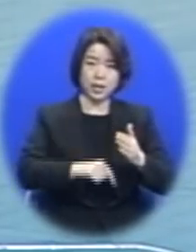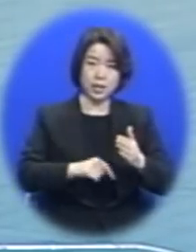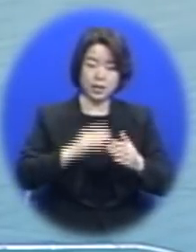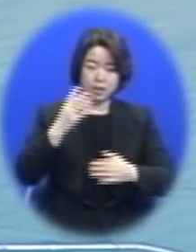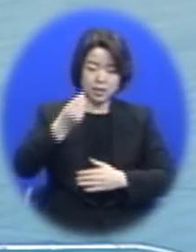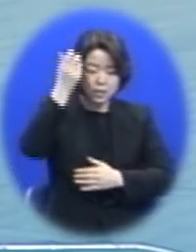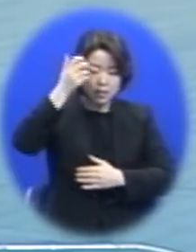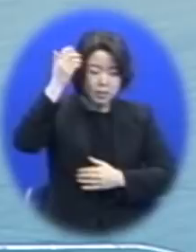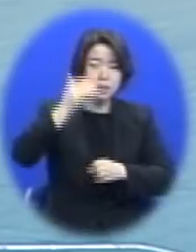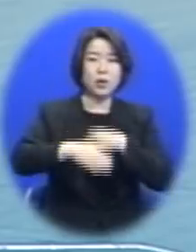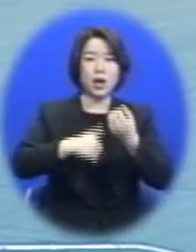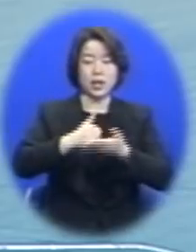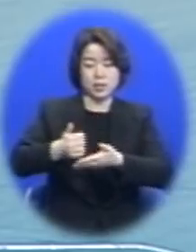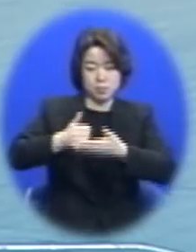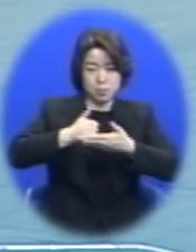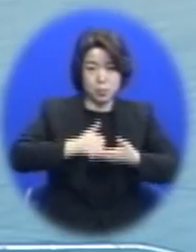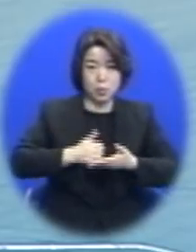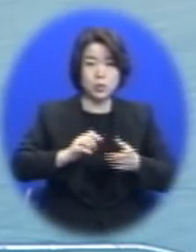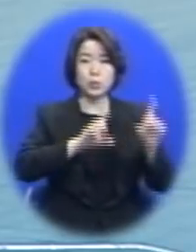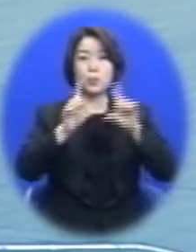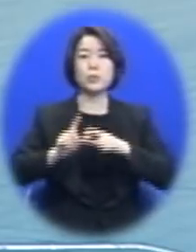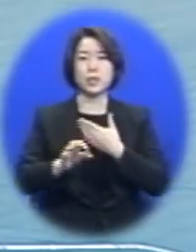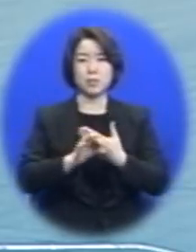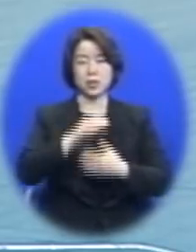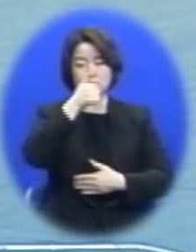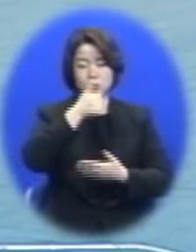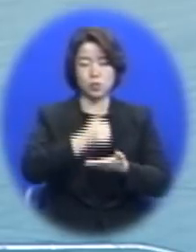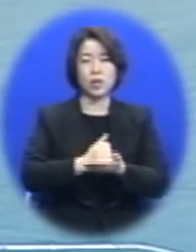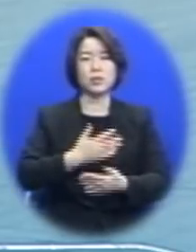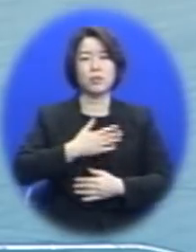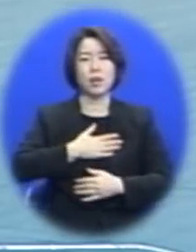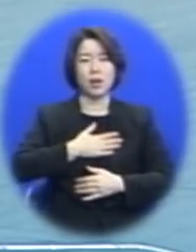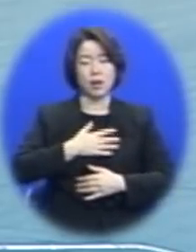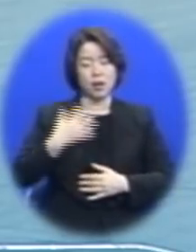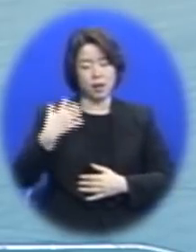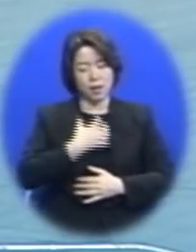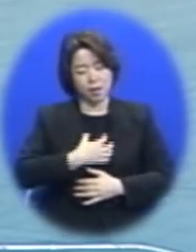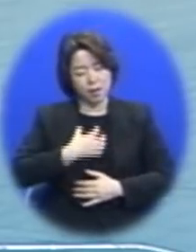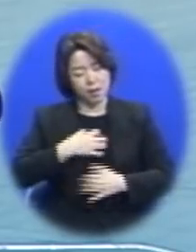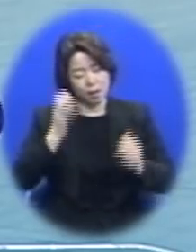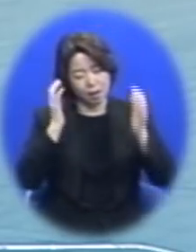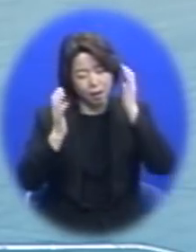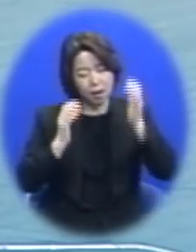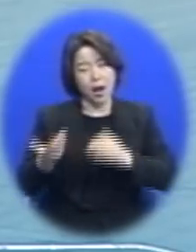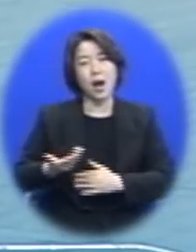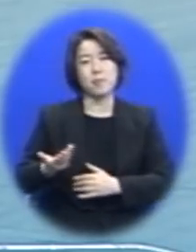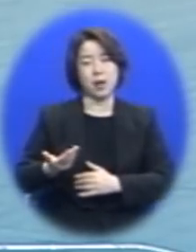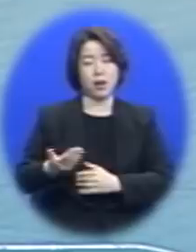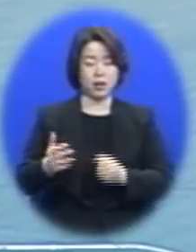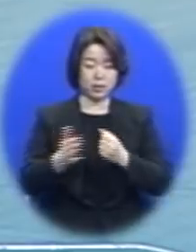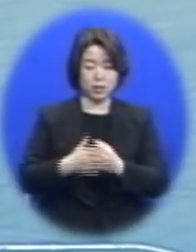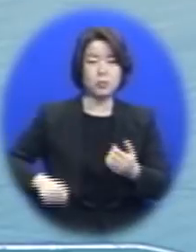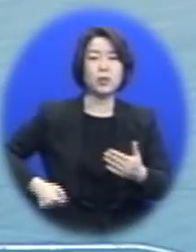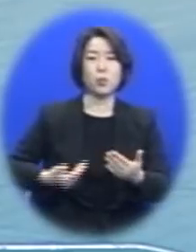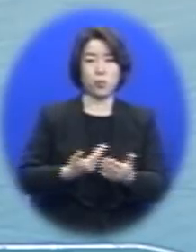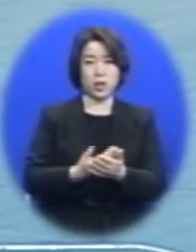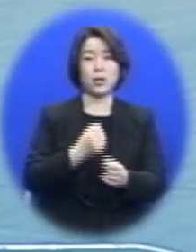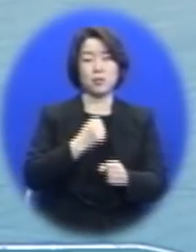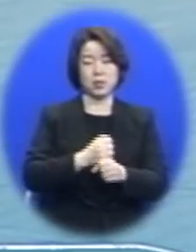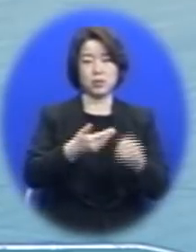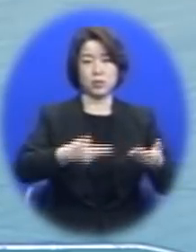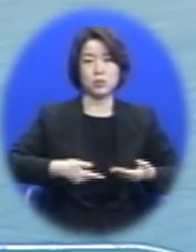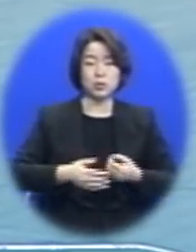모시고 살면 죄는 나를 고통스럽게 만든다 그래서 회개하게 되는 거에요 제가